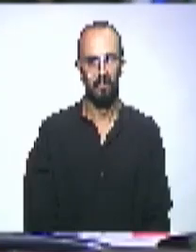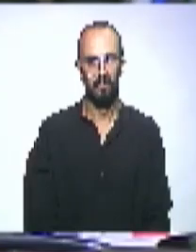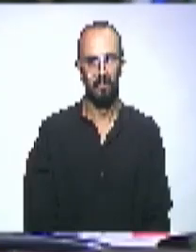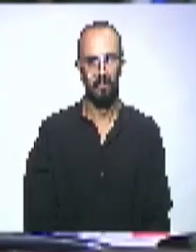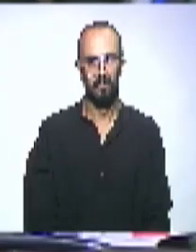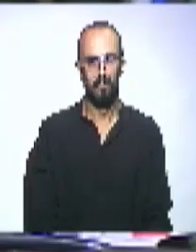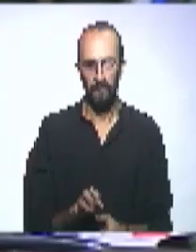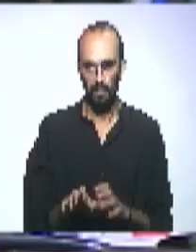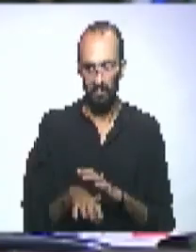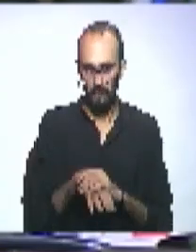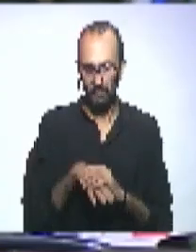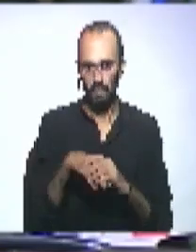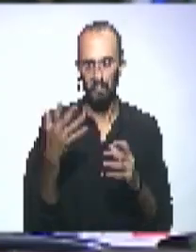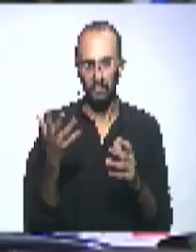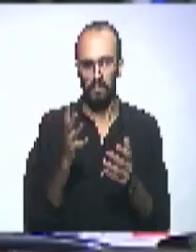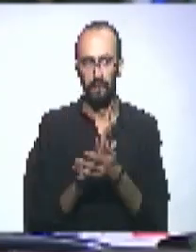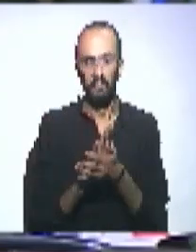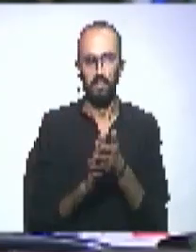استخدمتش حاجه، استخدمت